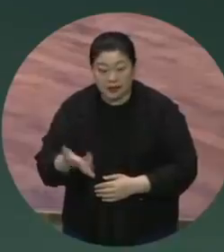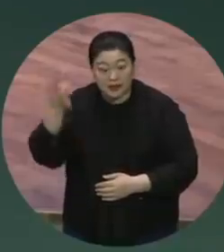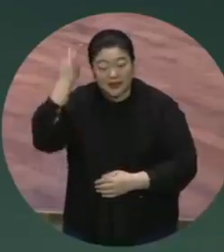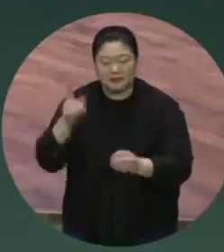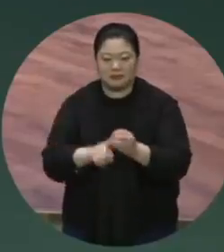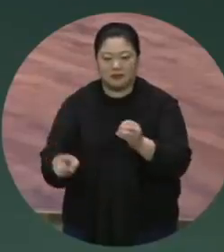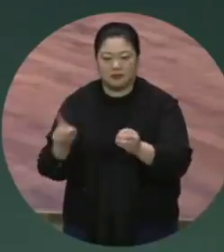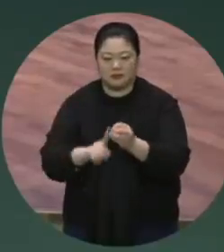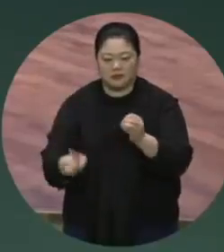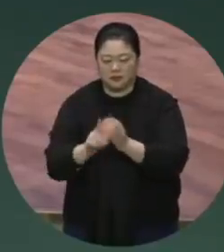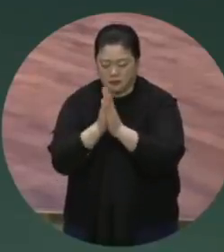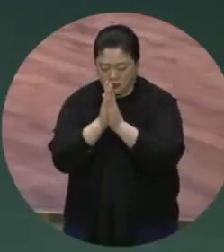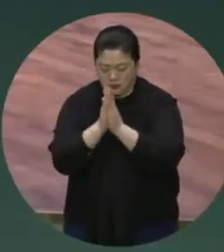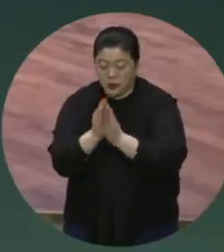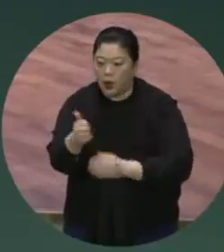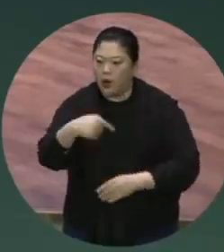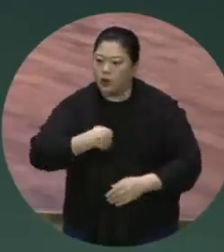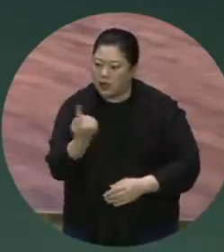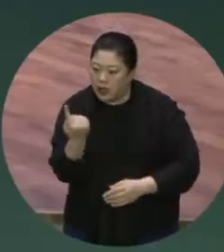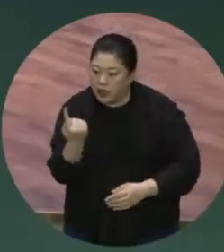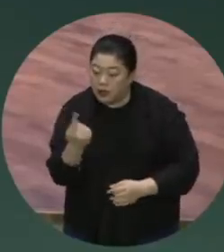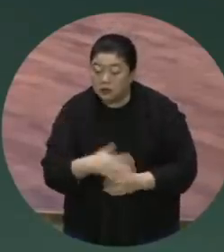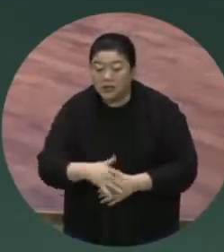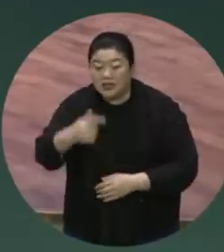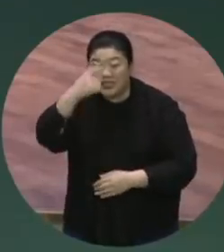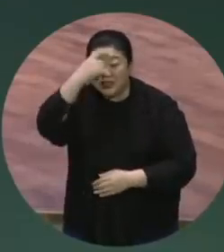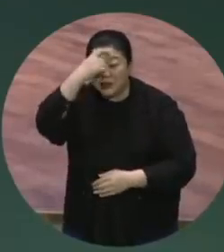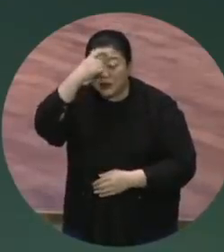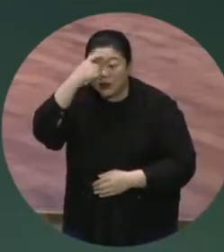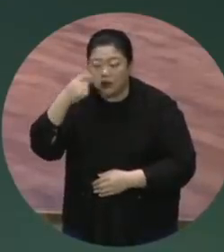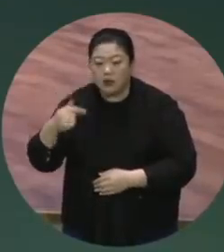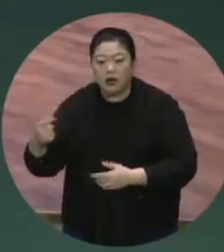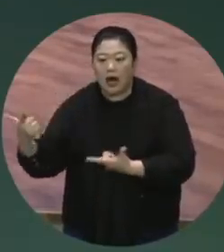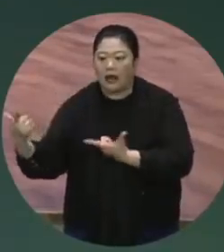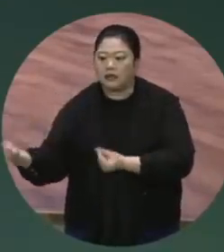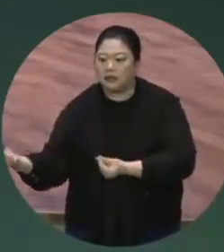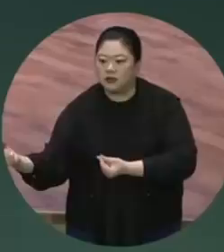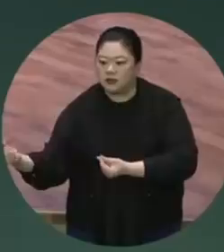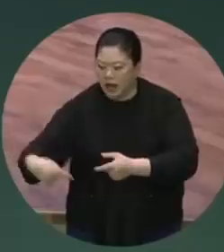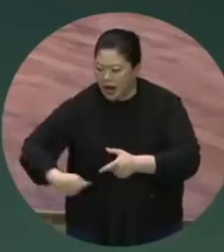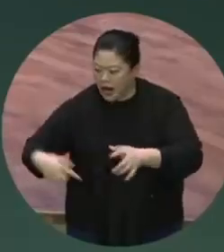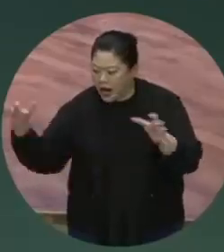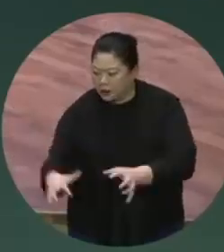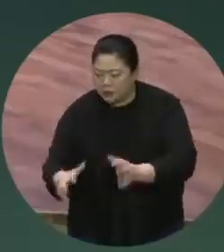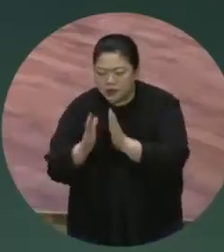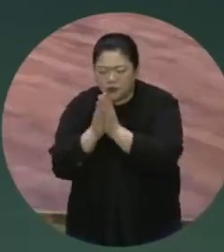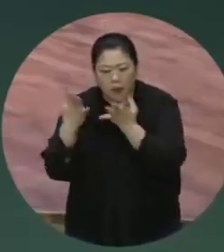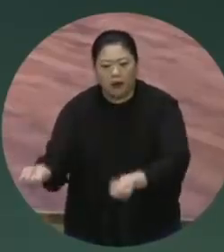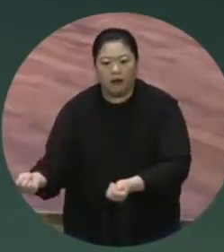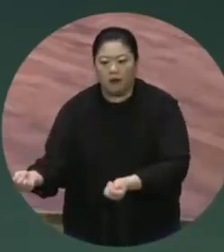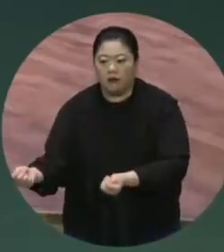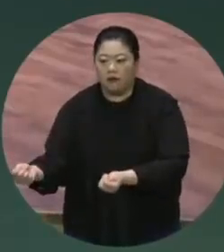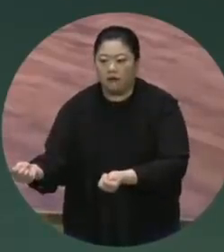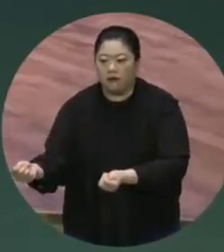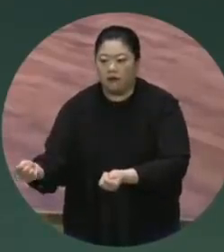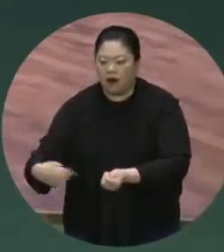하고 기도도 같이 하고 헌신도 같이 하고 신앙생활도 같이 하고 함께 그리스도와 함께. 아멘.